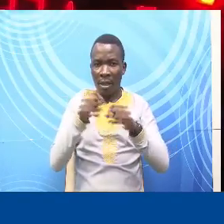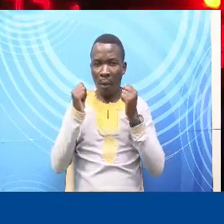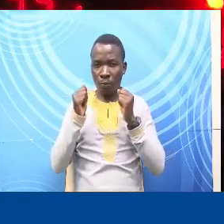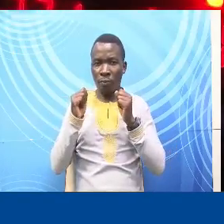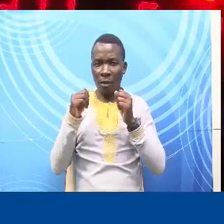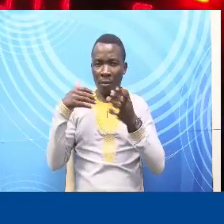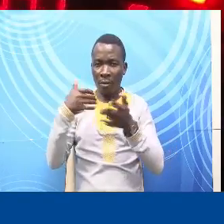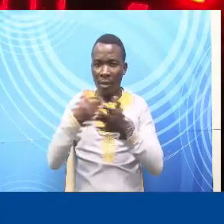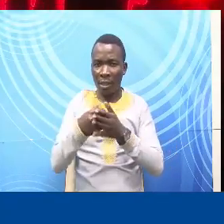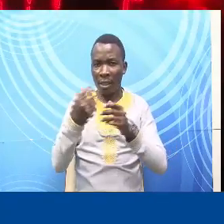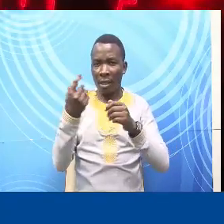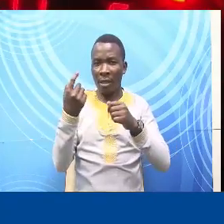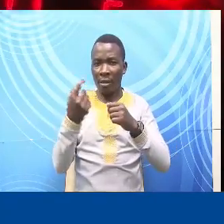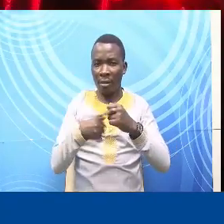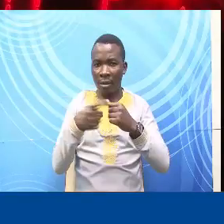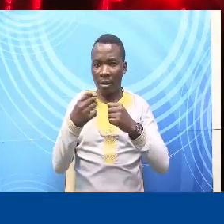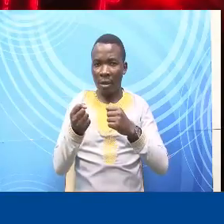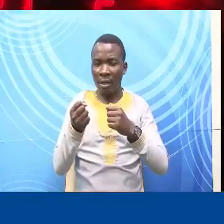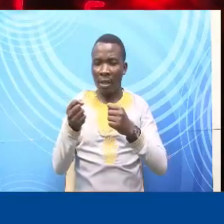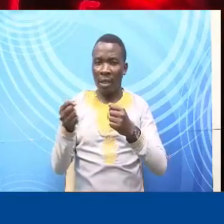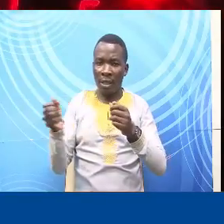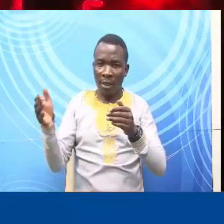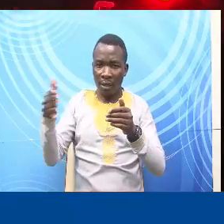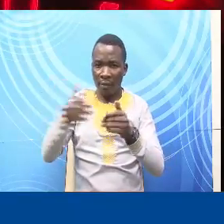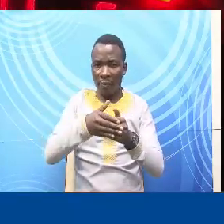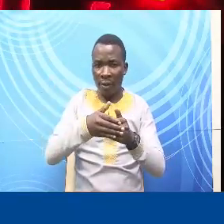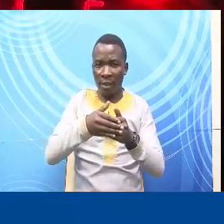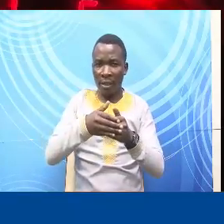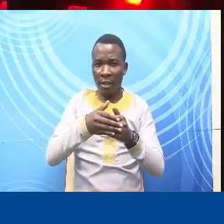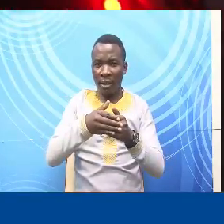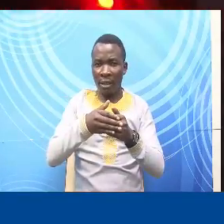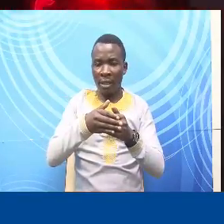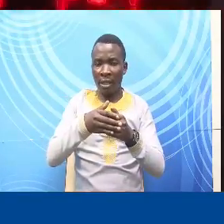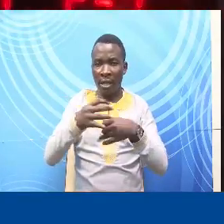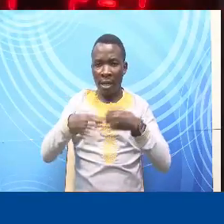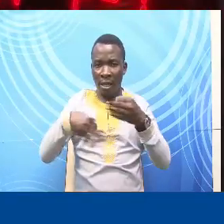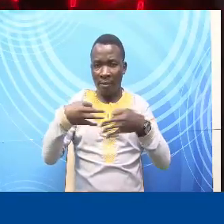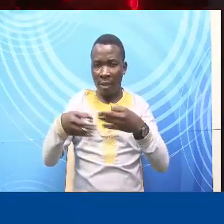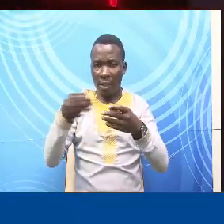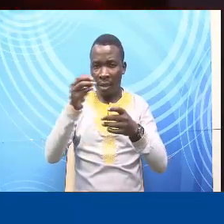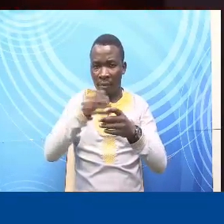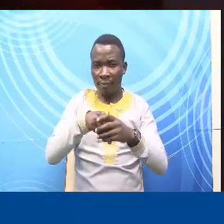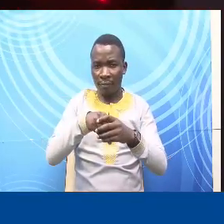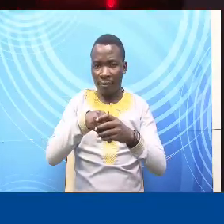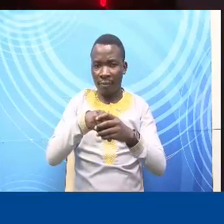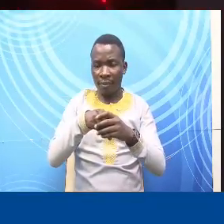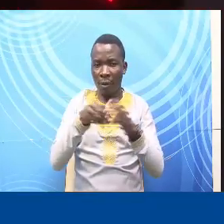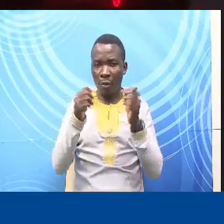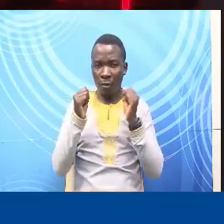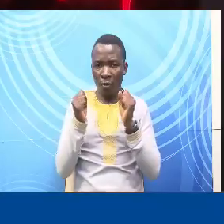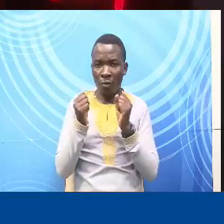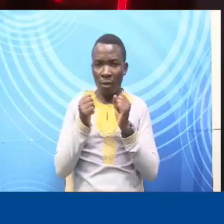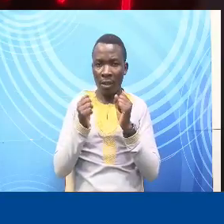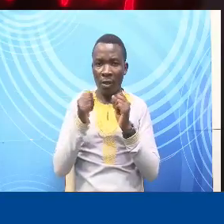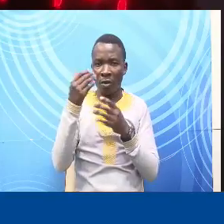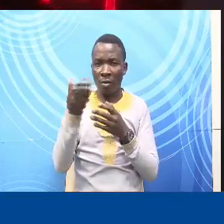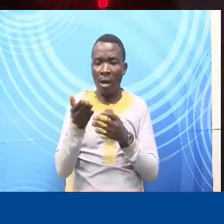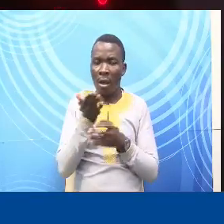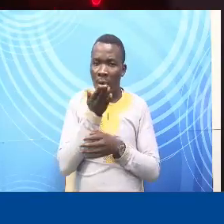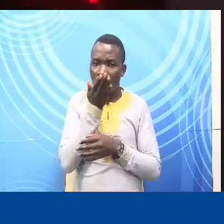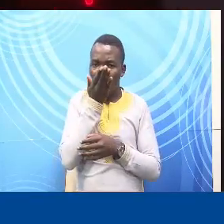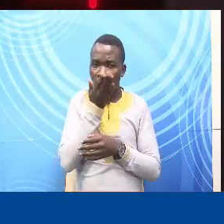35, gahita gakupa humidifier cyangwa akamashini kazanamo ubuhehere. Noneho ubushyuhe